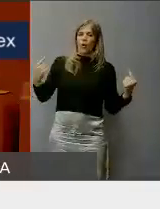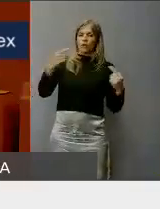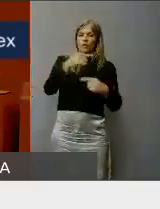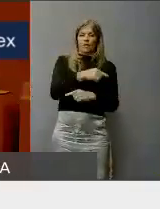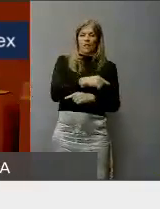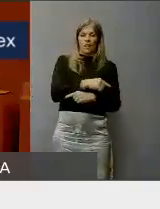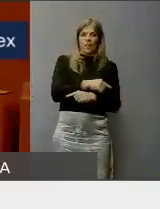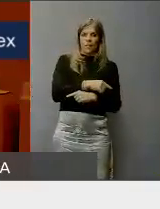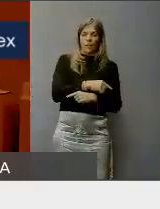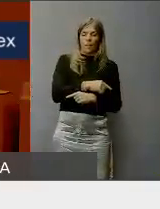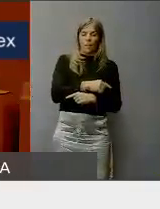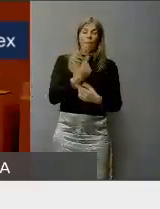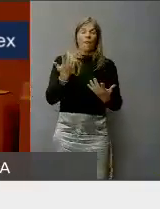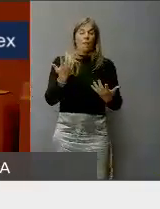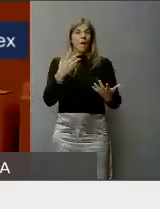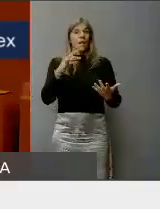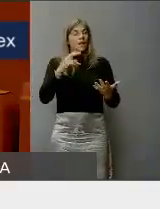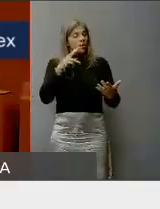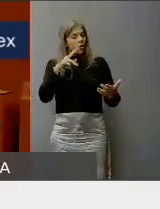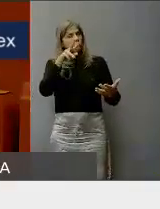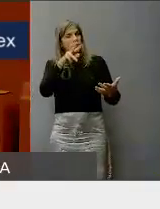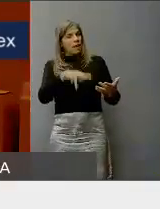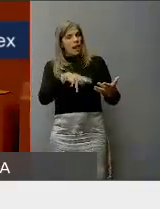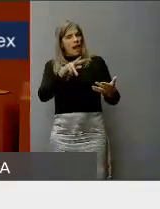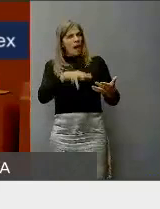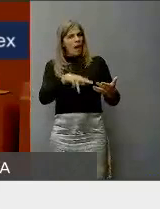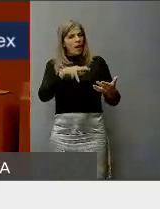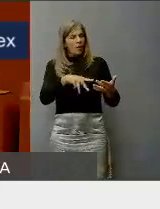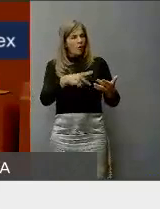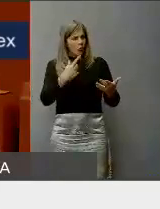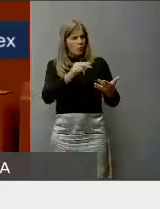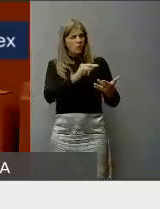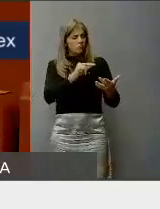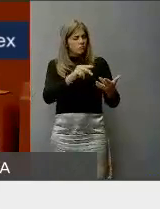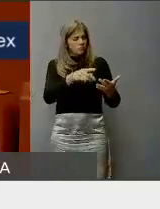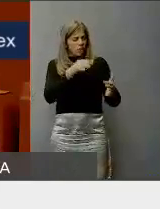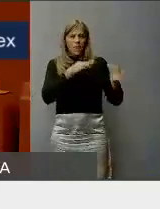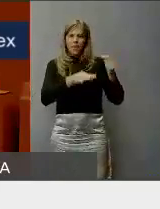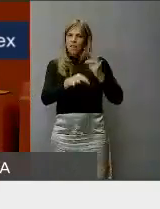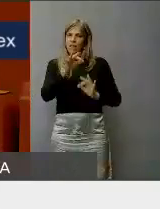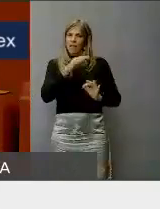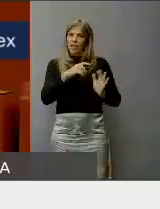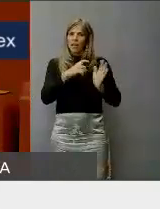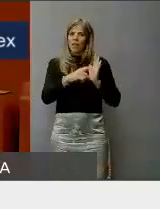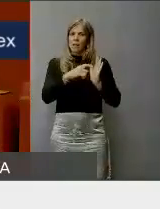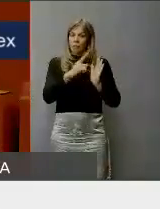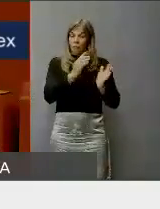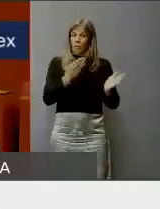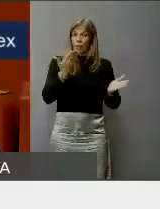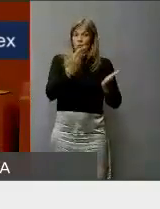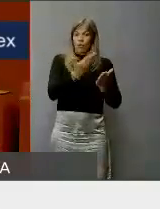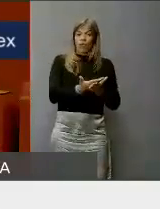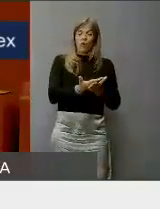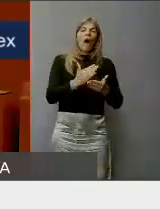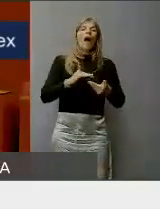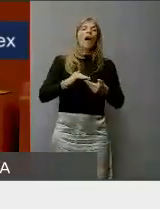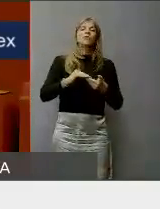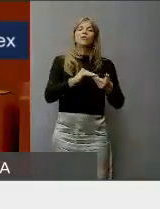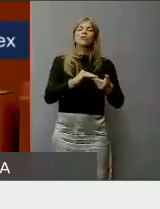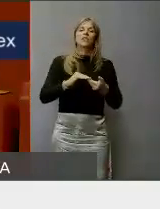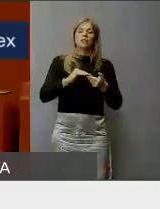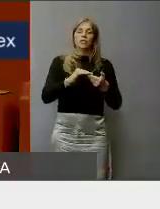momento in cui io leggo quali sono le indicazioni che proposti dall'associazione stessa